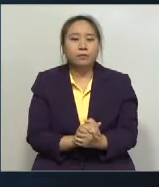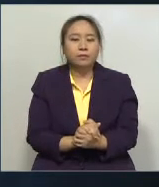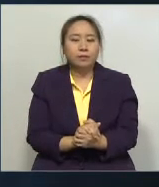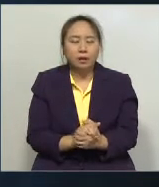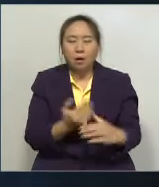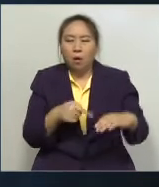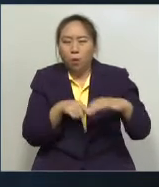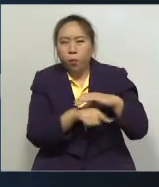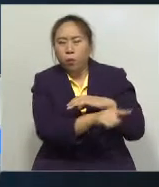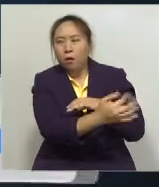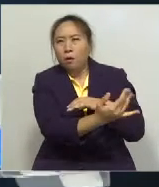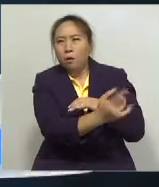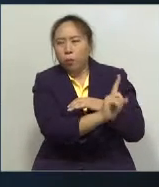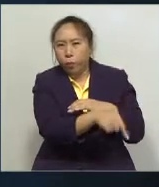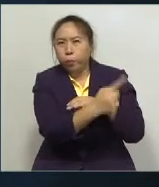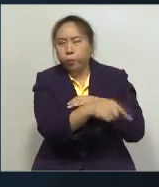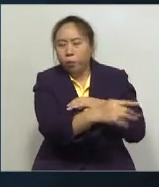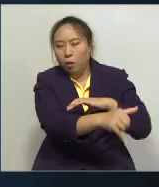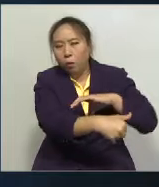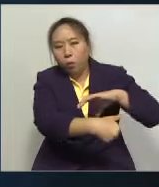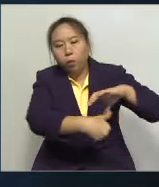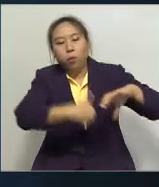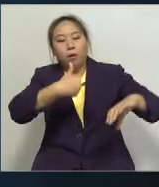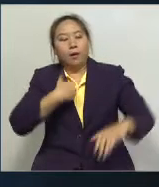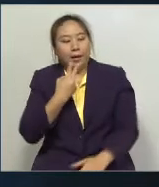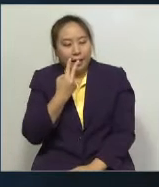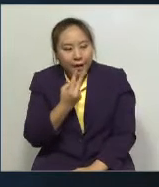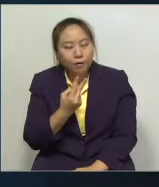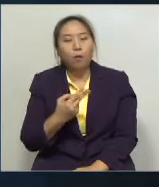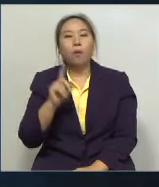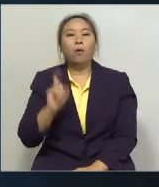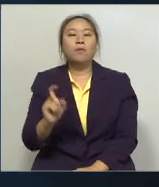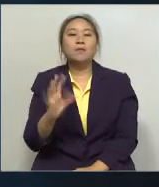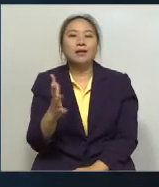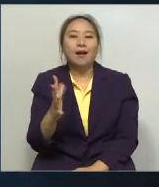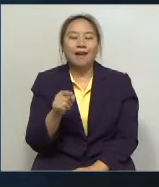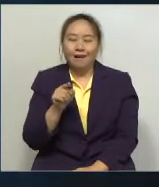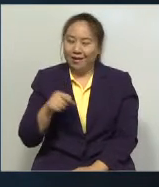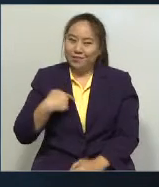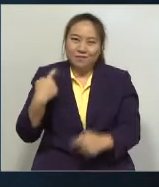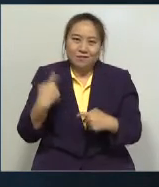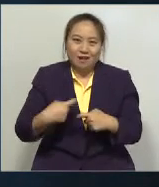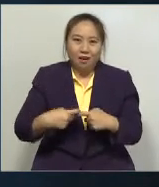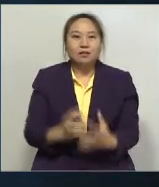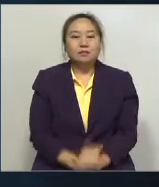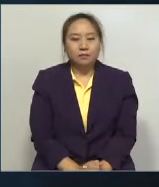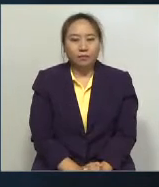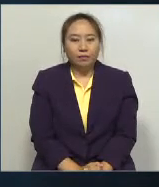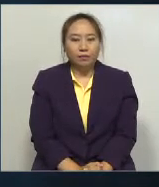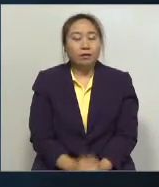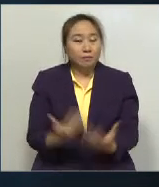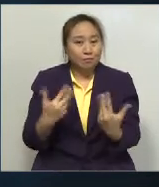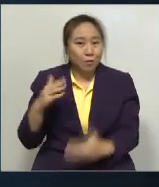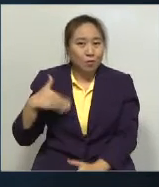กว่าเขาจะกลับมาให้เราเห็นว่าเขายังมีชีวิตอยู่นะครับนี่คือความยากของมันนะครับจนวัน